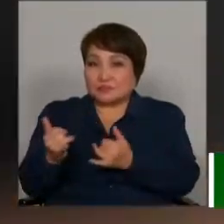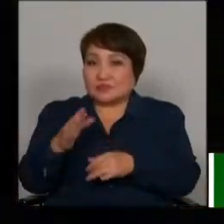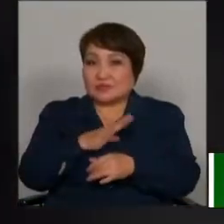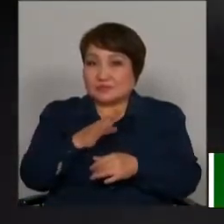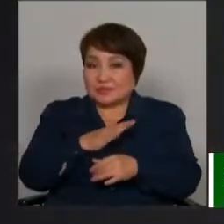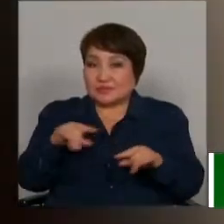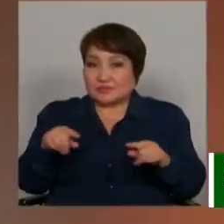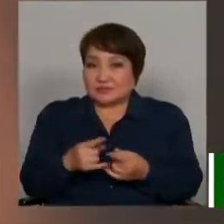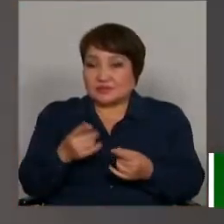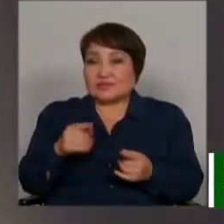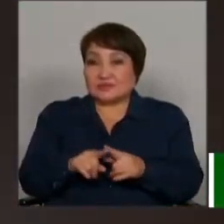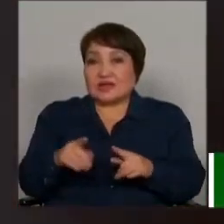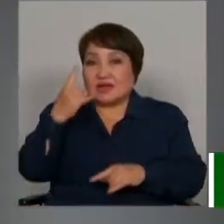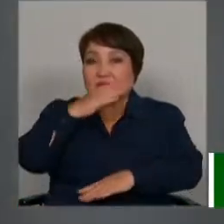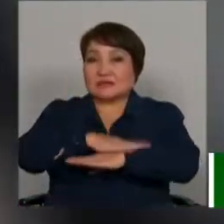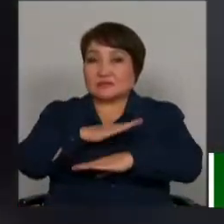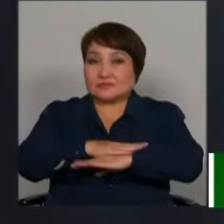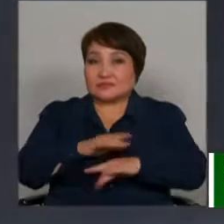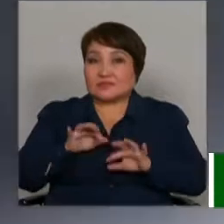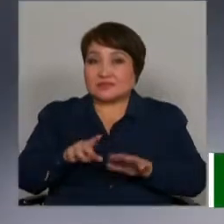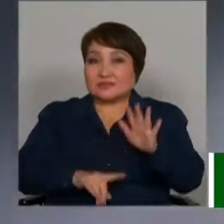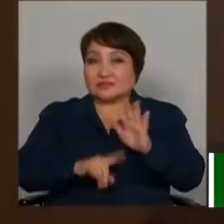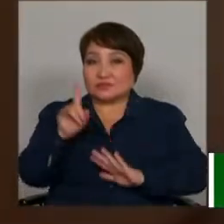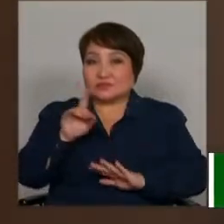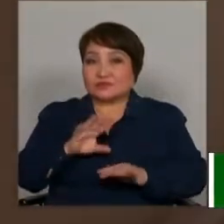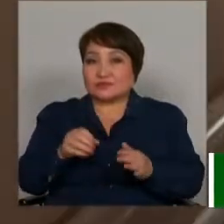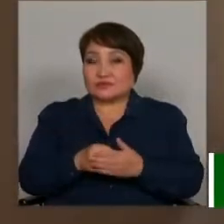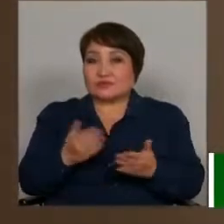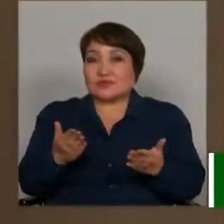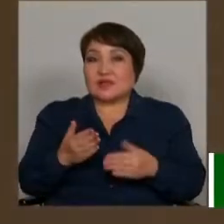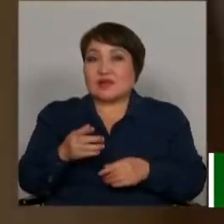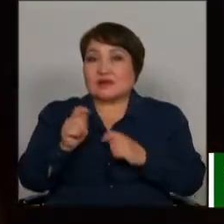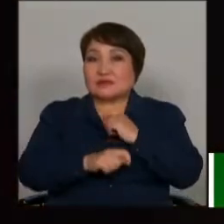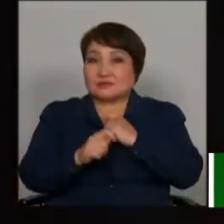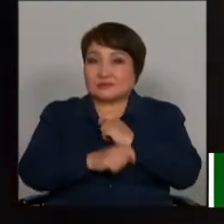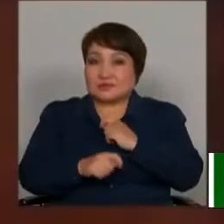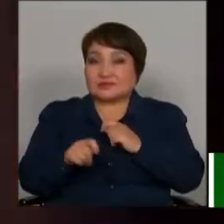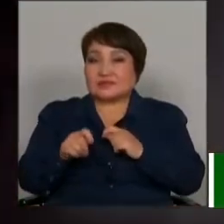іс қозғалды. Сонымен қатар 15 жеңіл жүрісті әйелге де шара қолданылды.